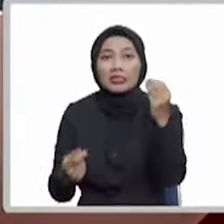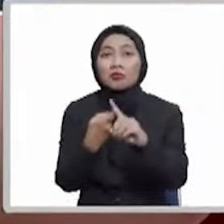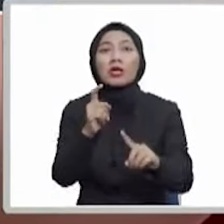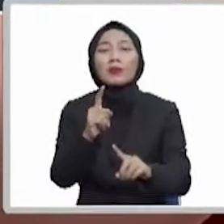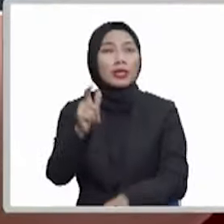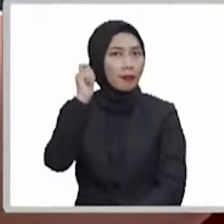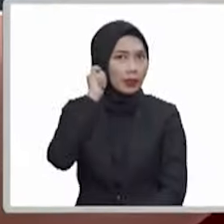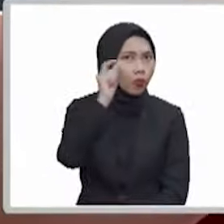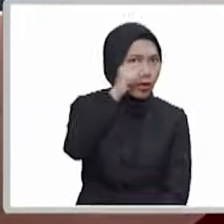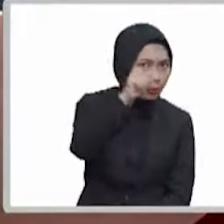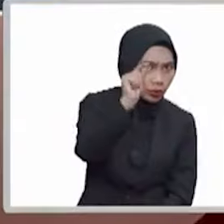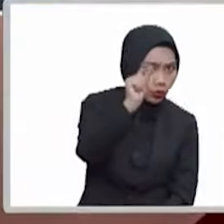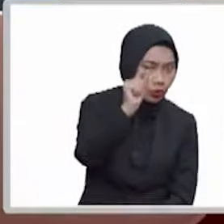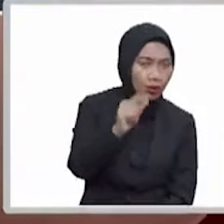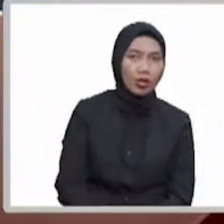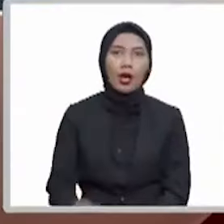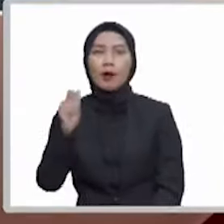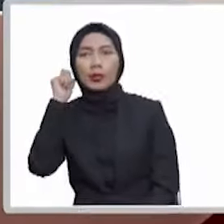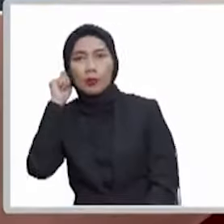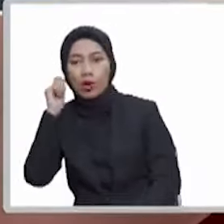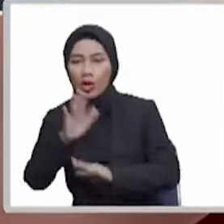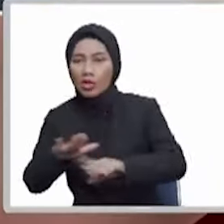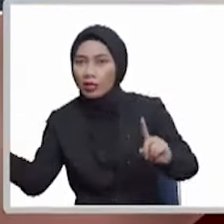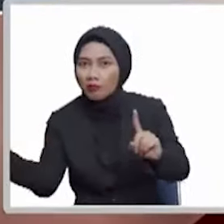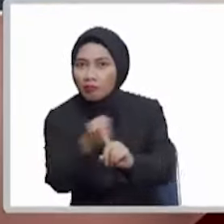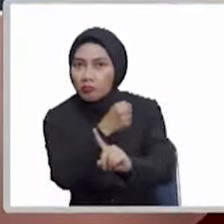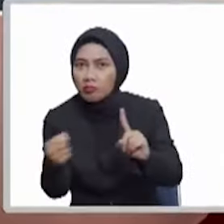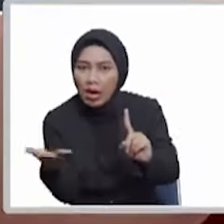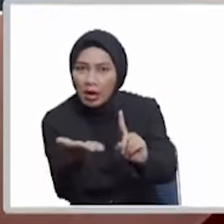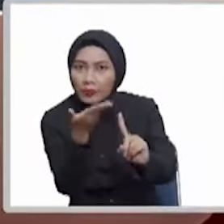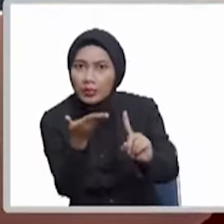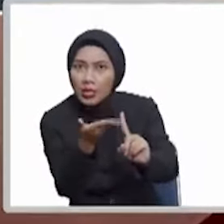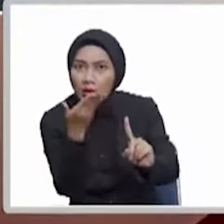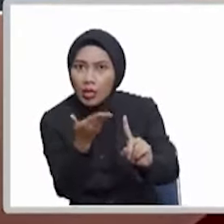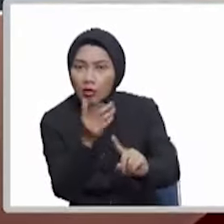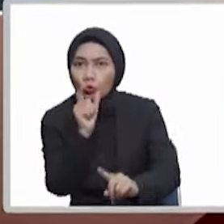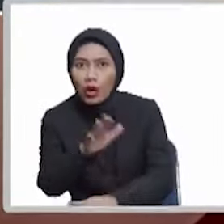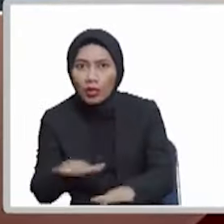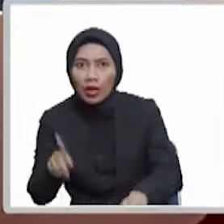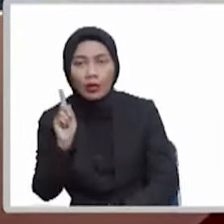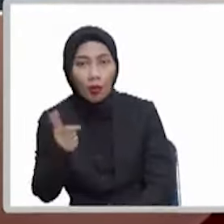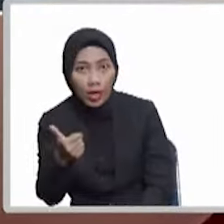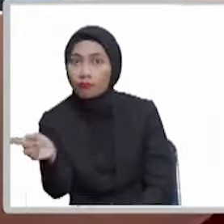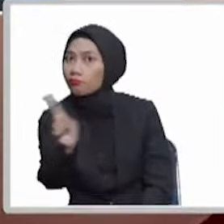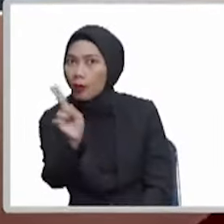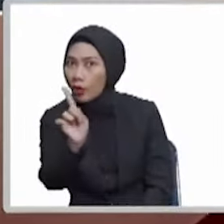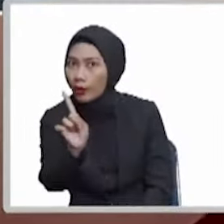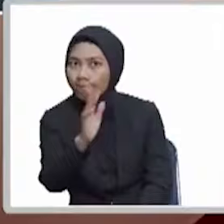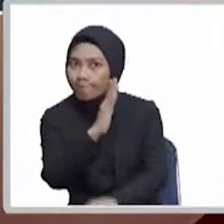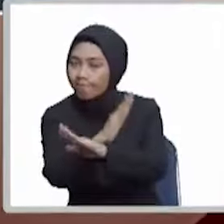sampai ada lagi kekerasan terhadap anak, apalagi pelecehan seksual kepada anak, apalagi